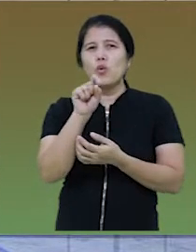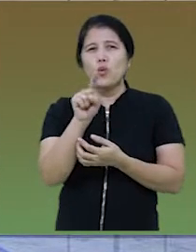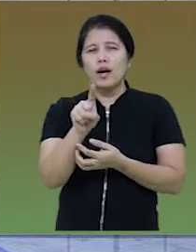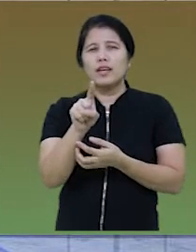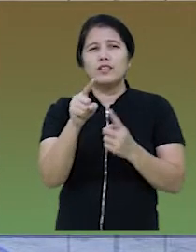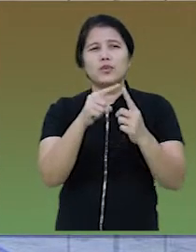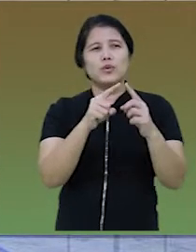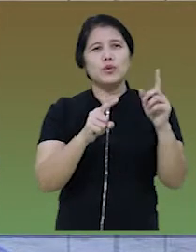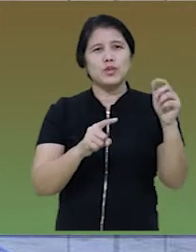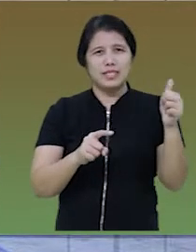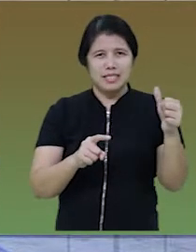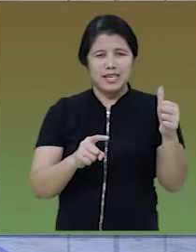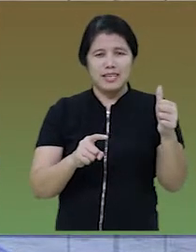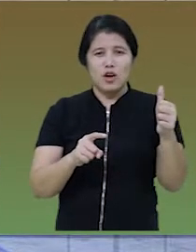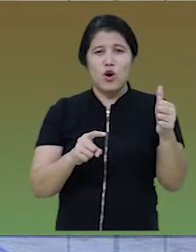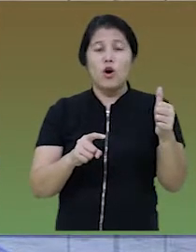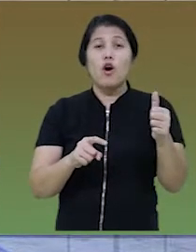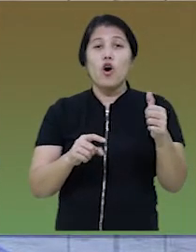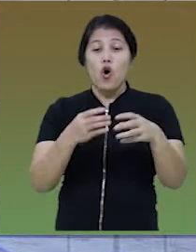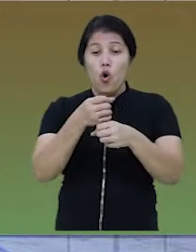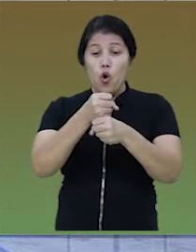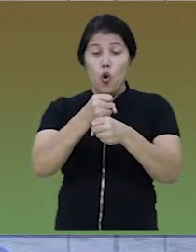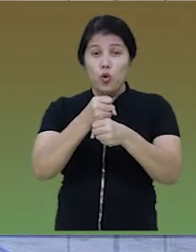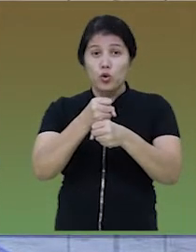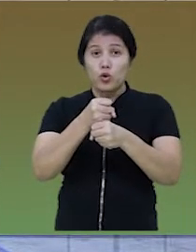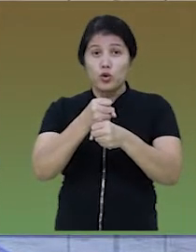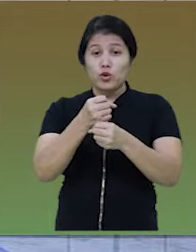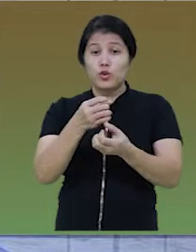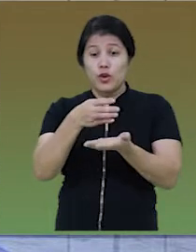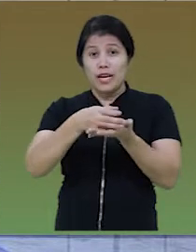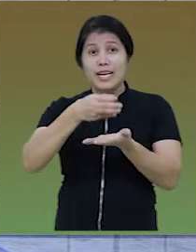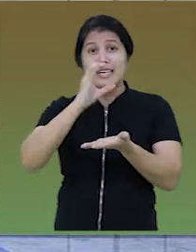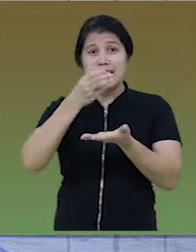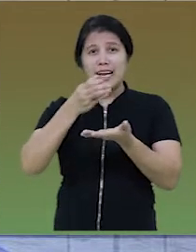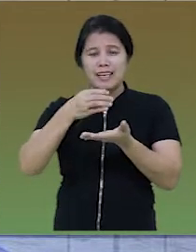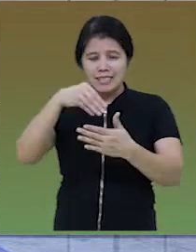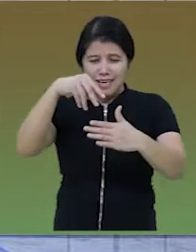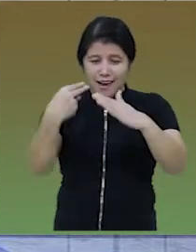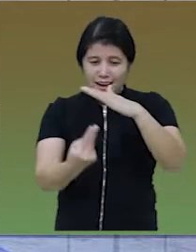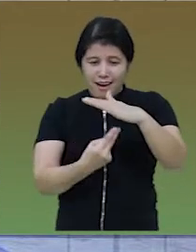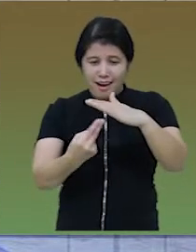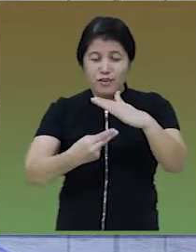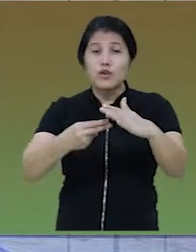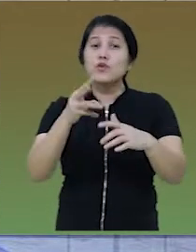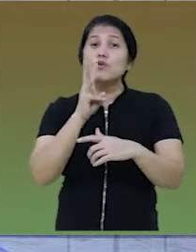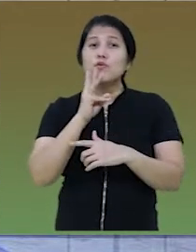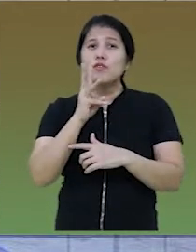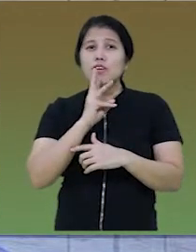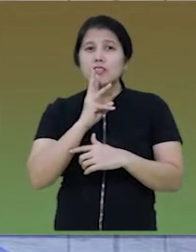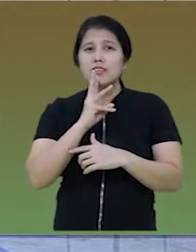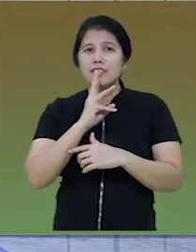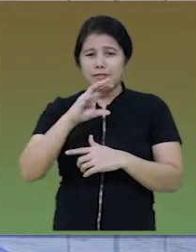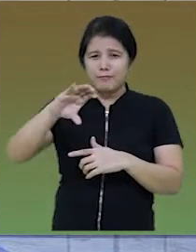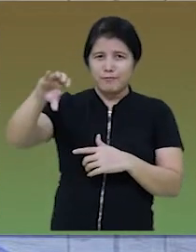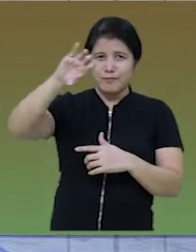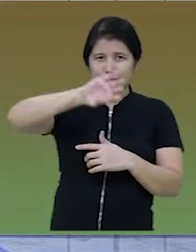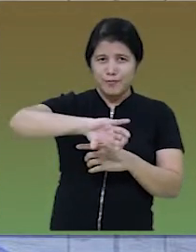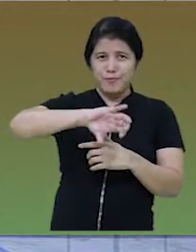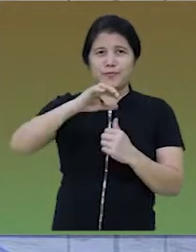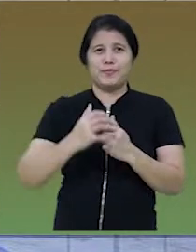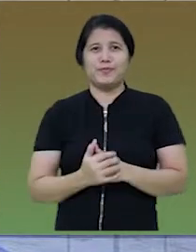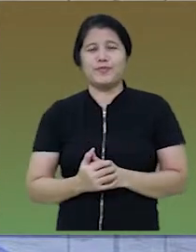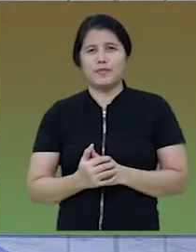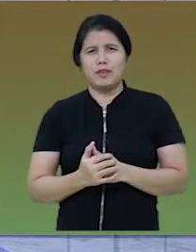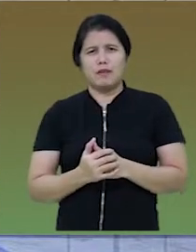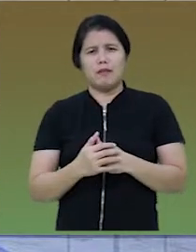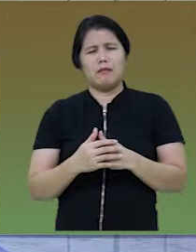10 while holding the glass underwater. Magbilang ng hanggang 10 habang hawak ang baso.